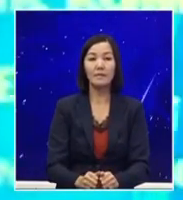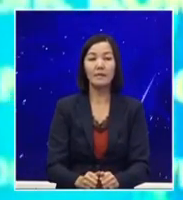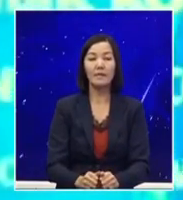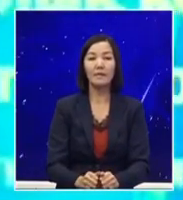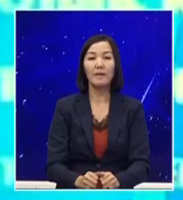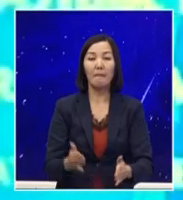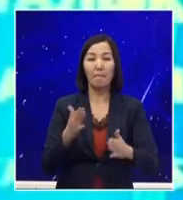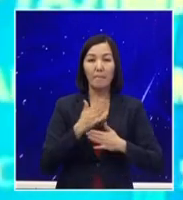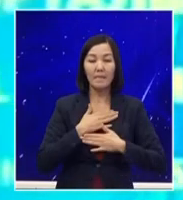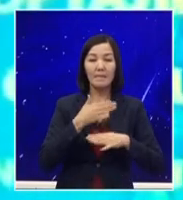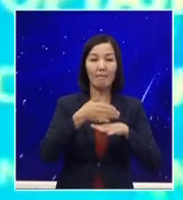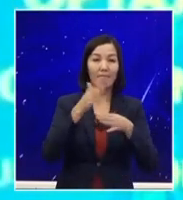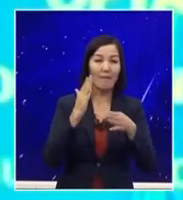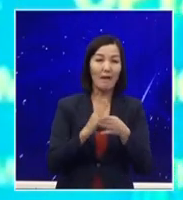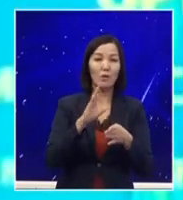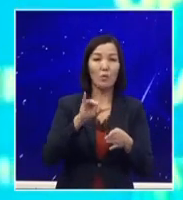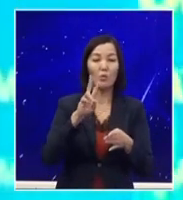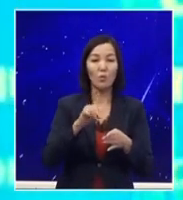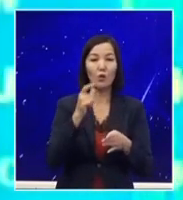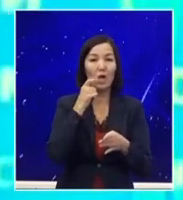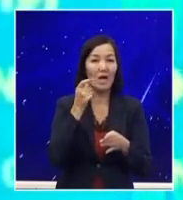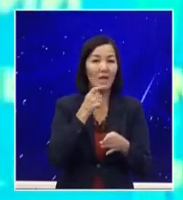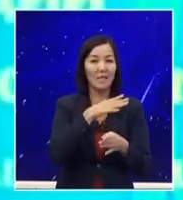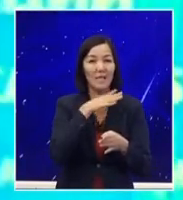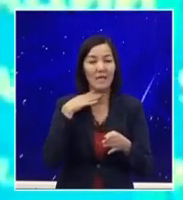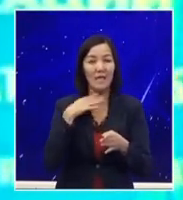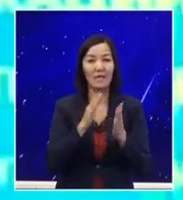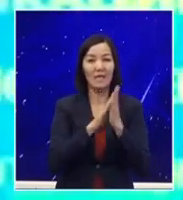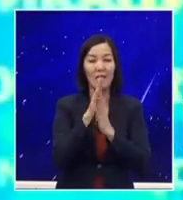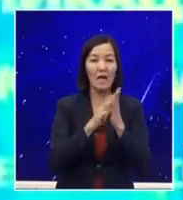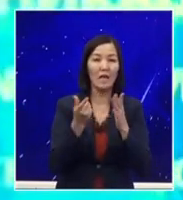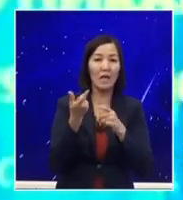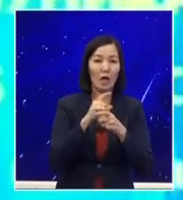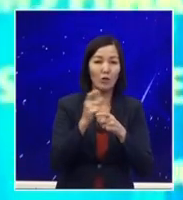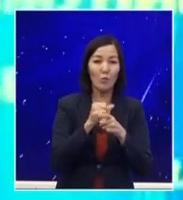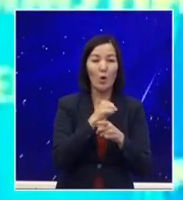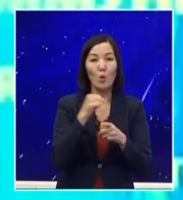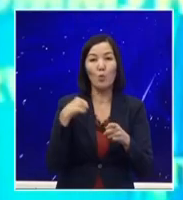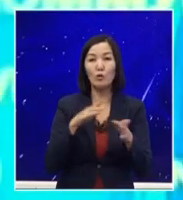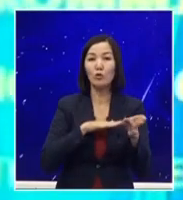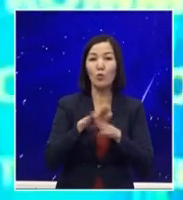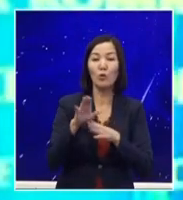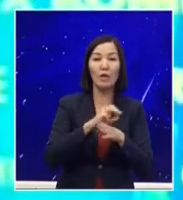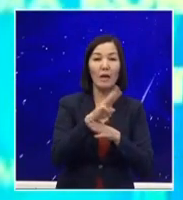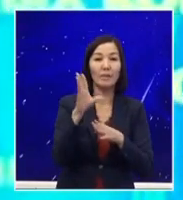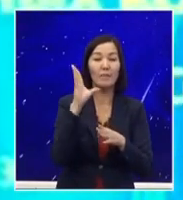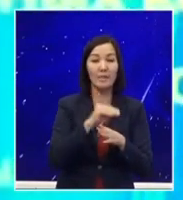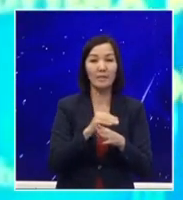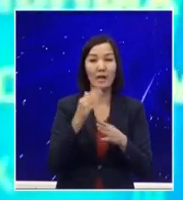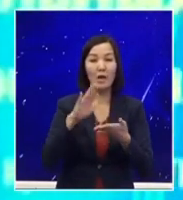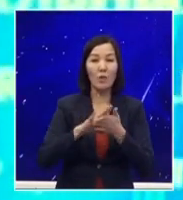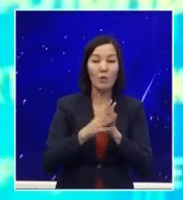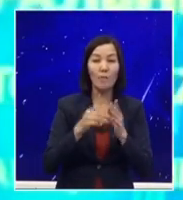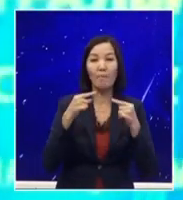мукой. Біз нан, ұн, қант, ет және қияр, картоп сынды көкөністермен өзімізді толық қамтып отырмыз. Әлеуетіміз